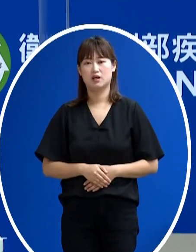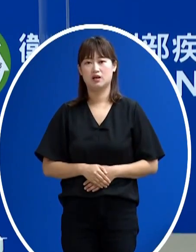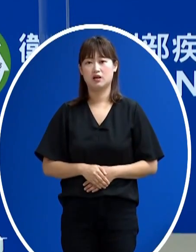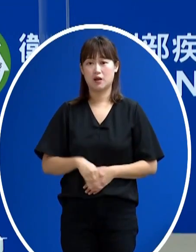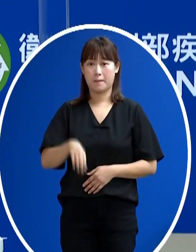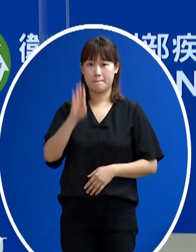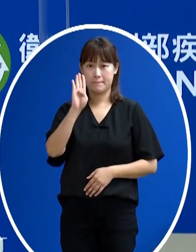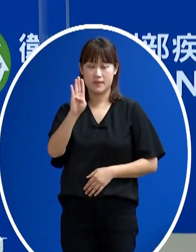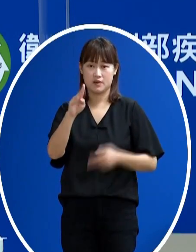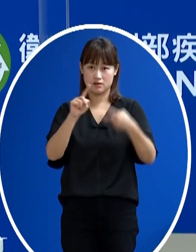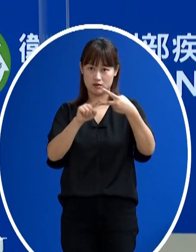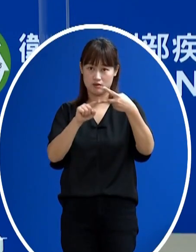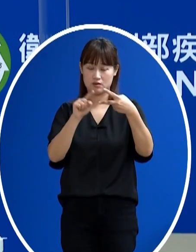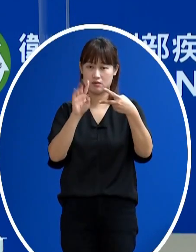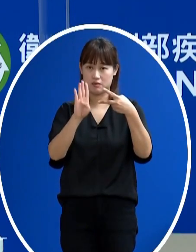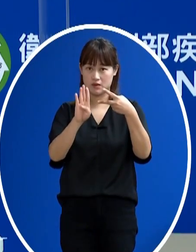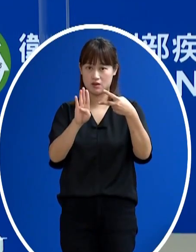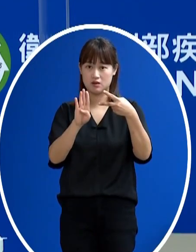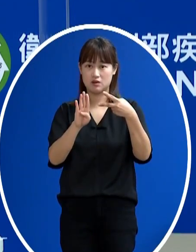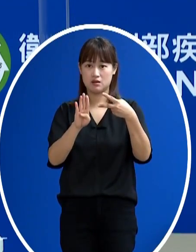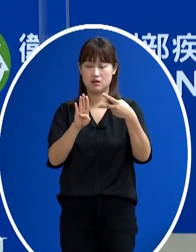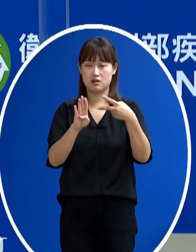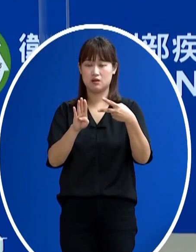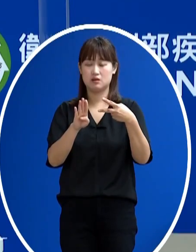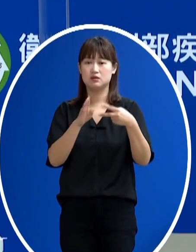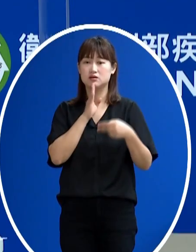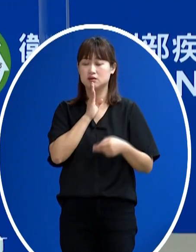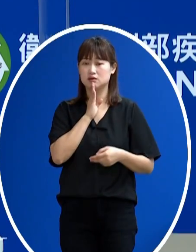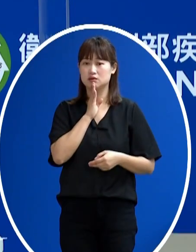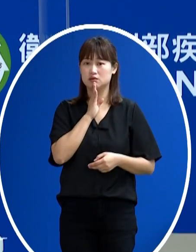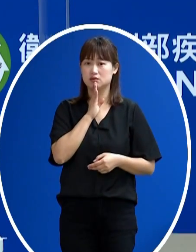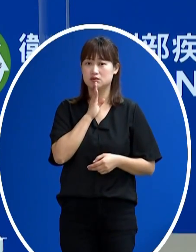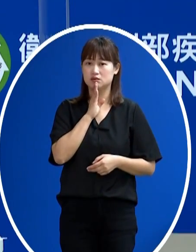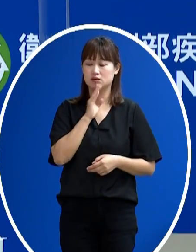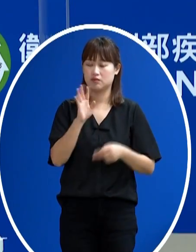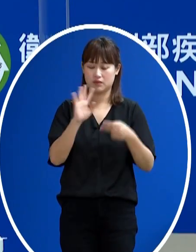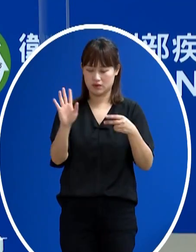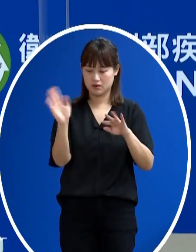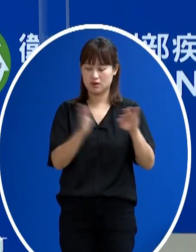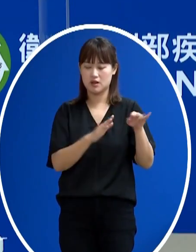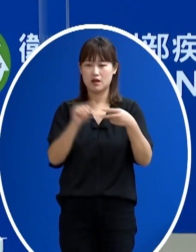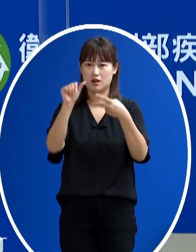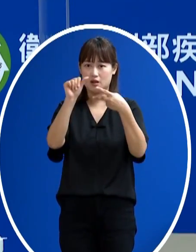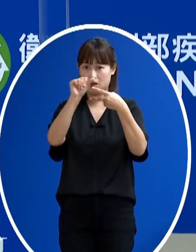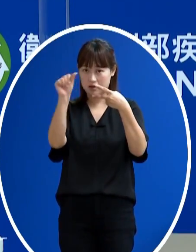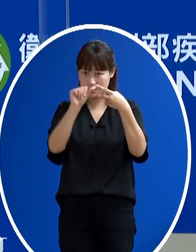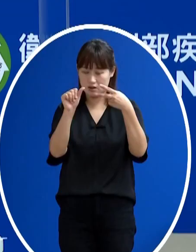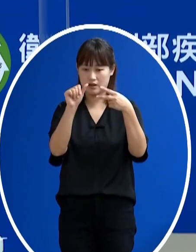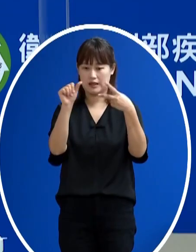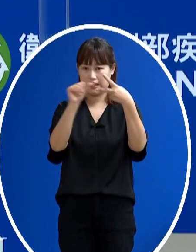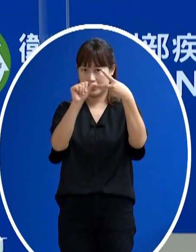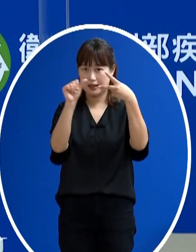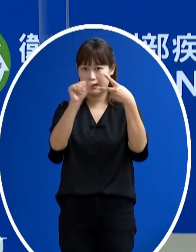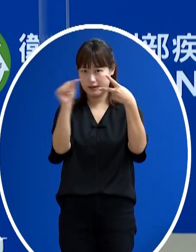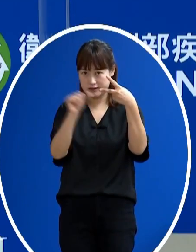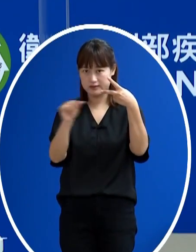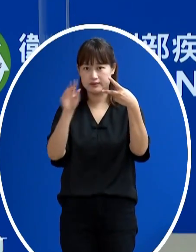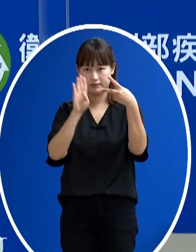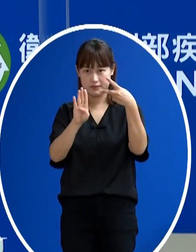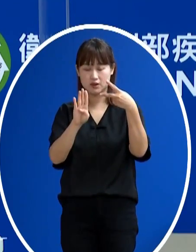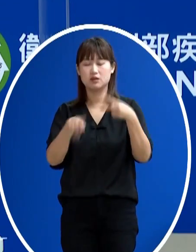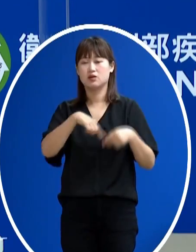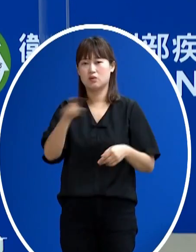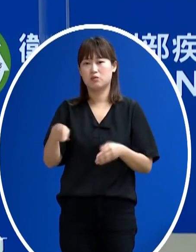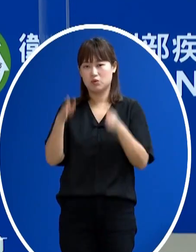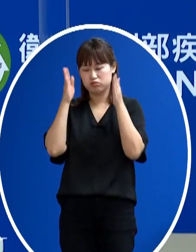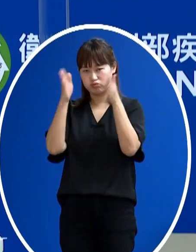的第二季，事实上也是我们还是会 AD 的第二季跟 BNT 的第二季，我们都还是会以在平台